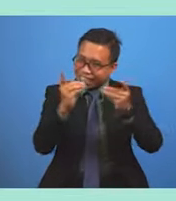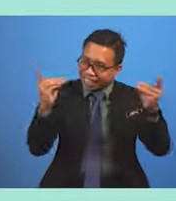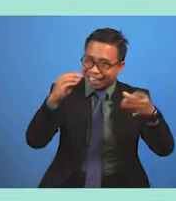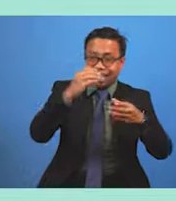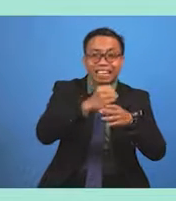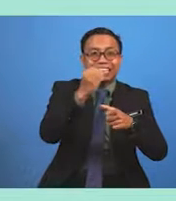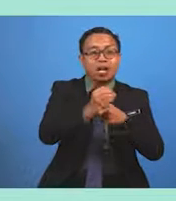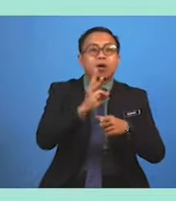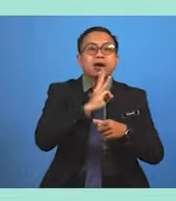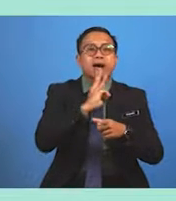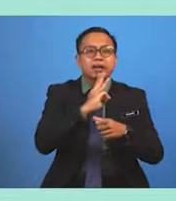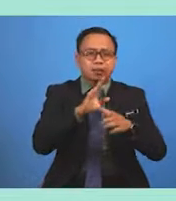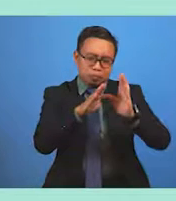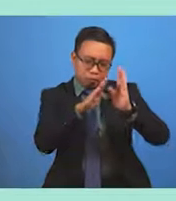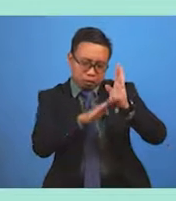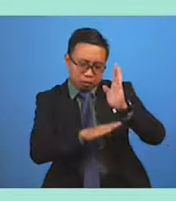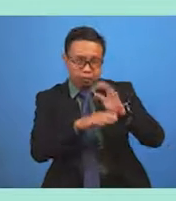cetek.